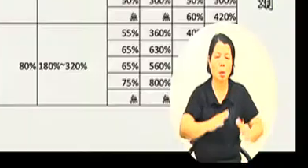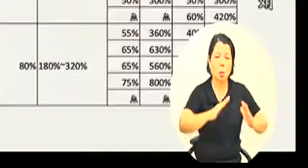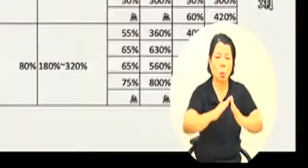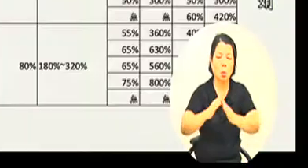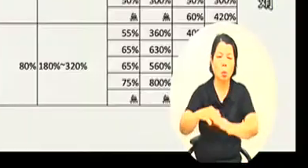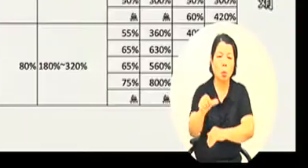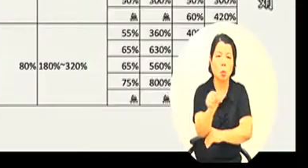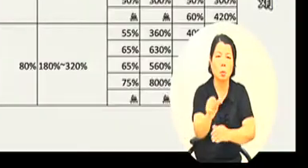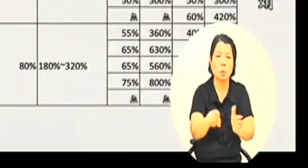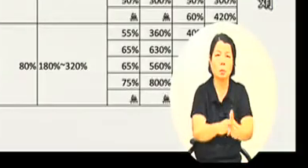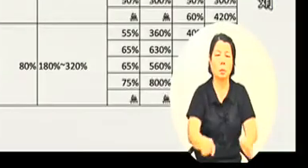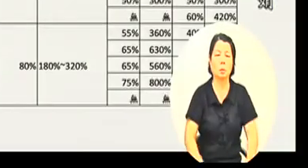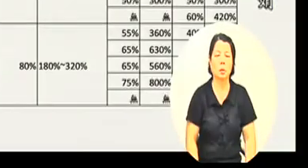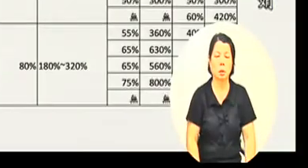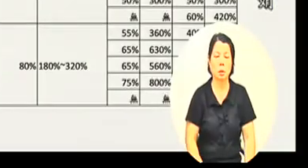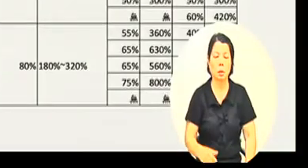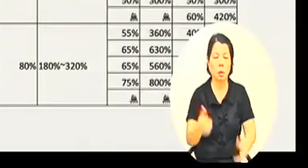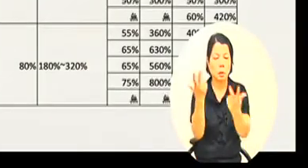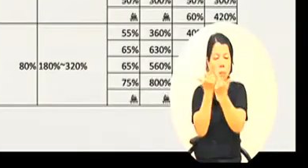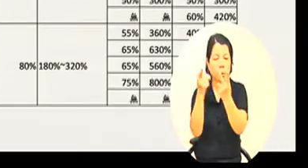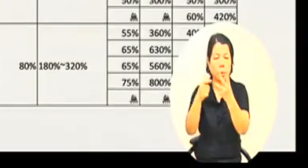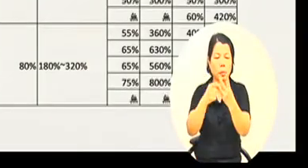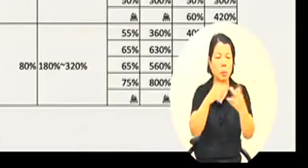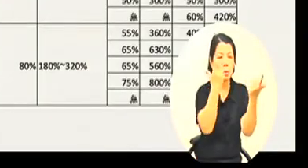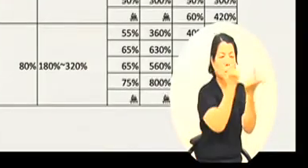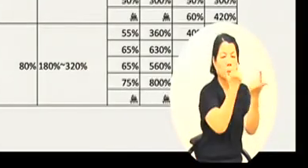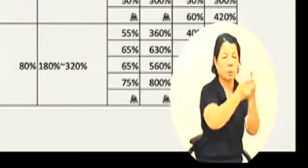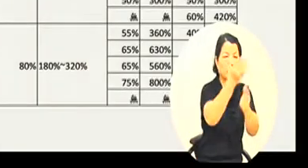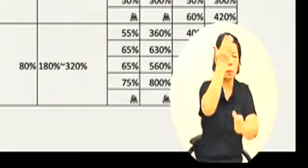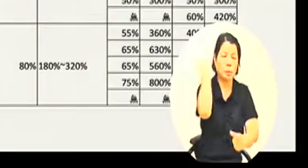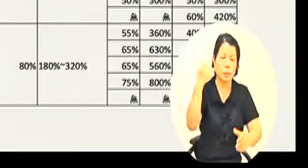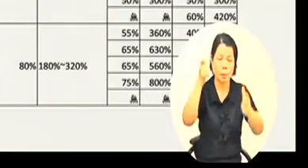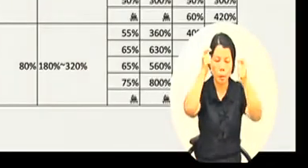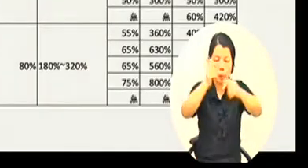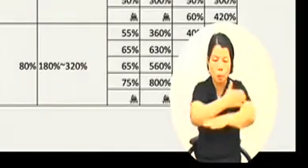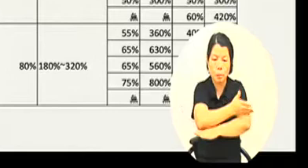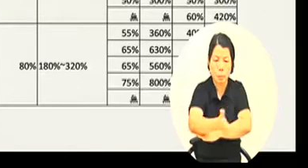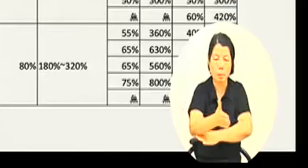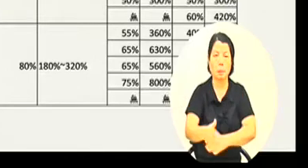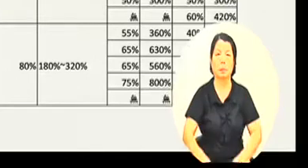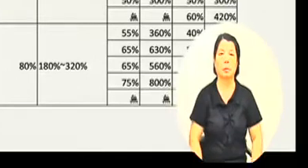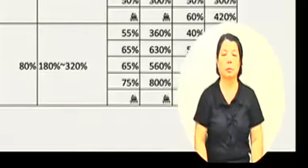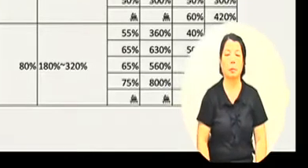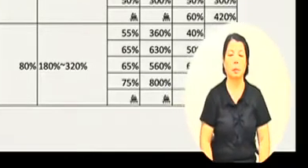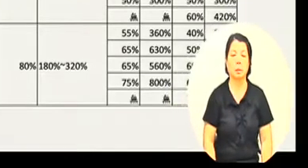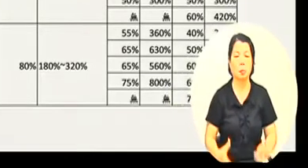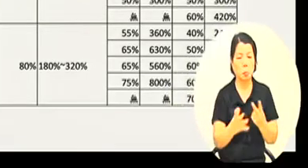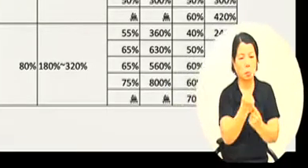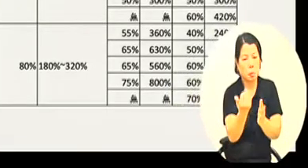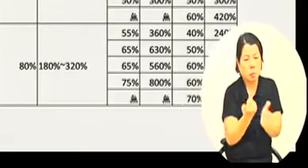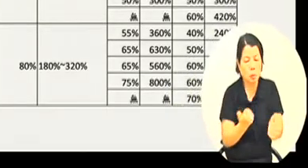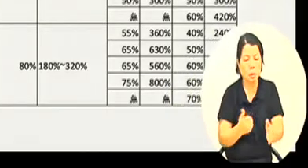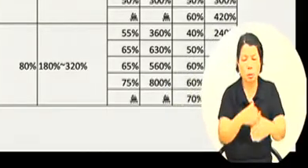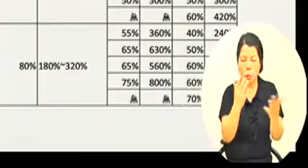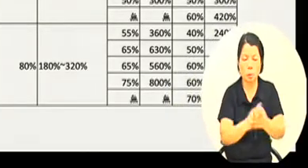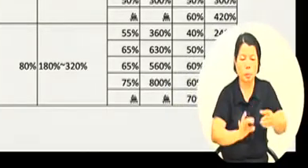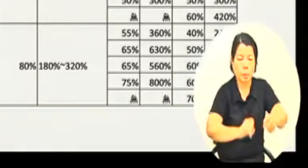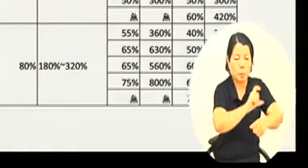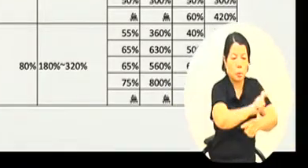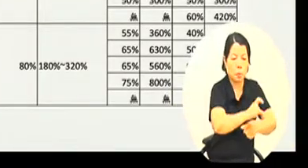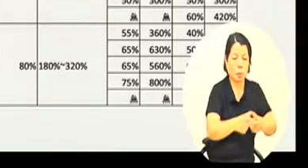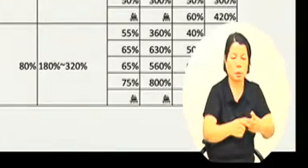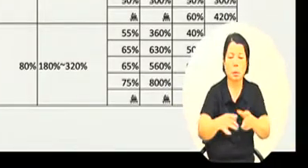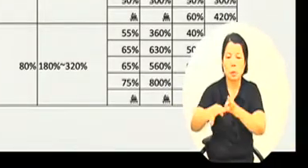实在台湾省新北市、台中市，他们还有过去的高雄县，就过去还没有合并前，都是60，然后商业